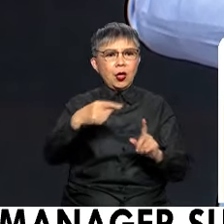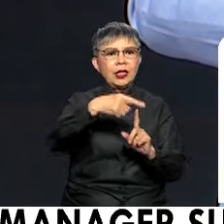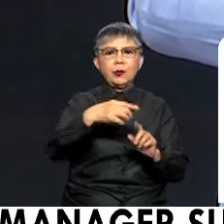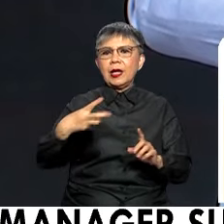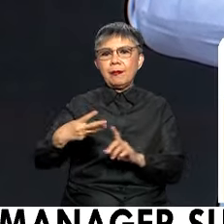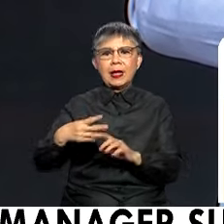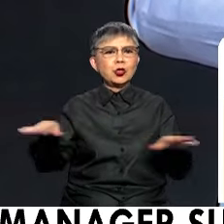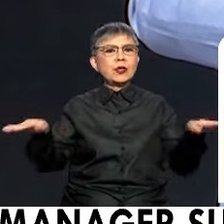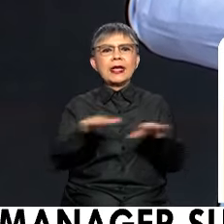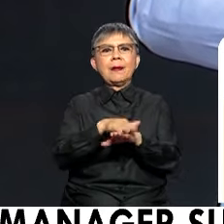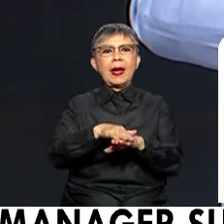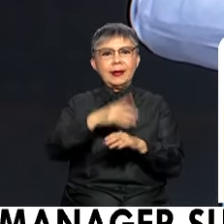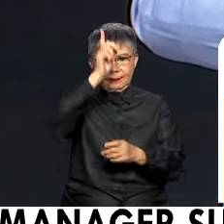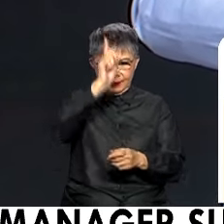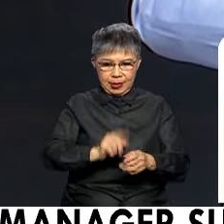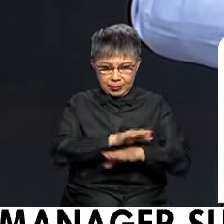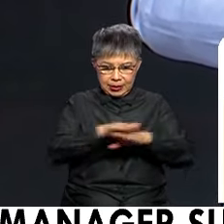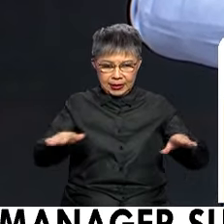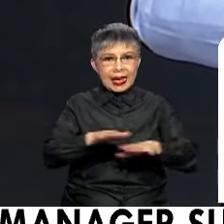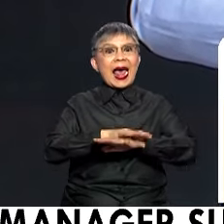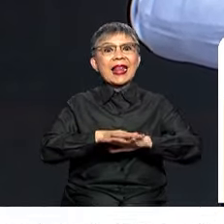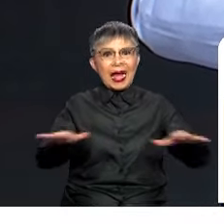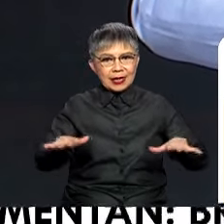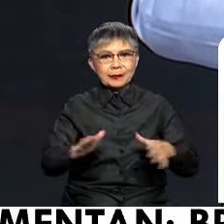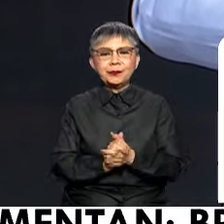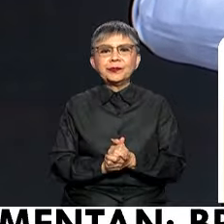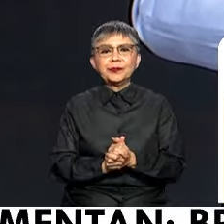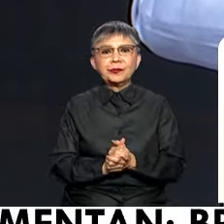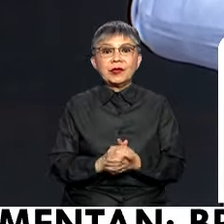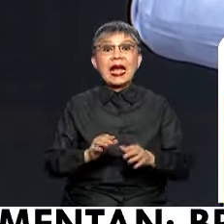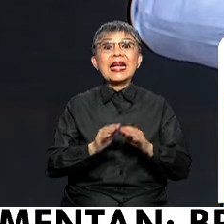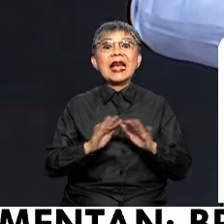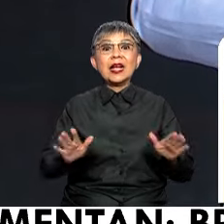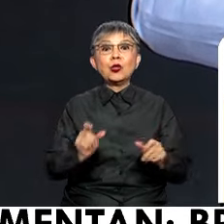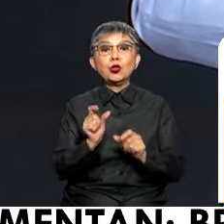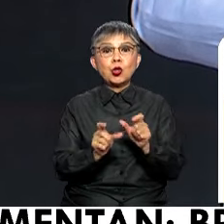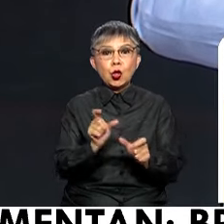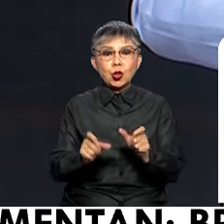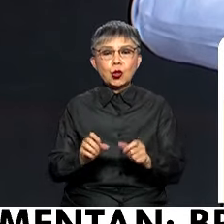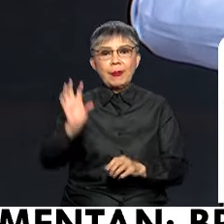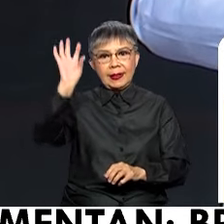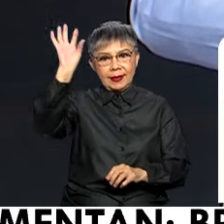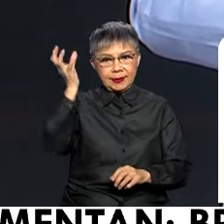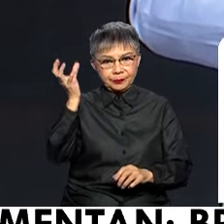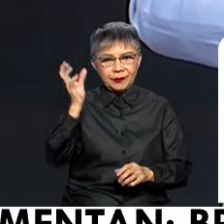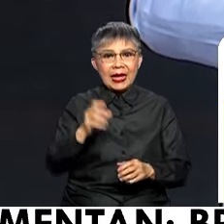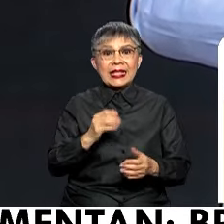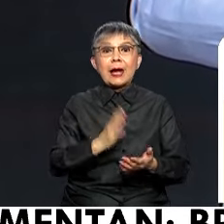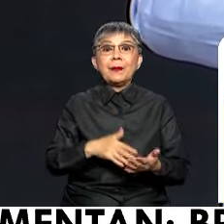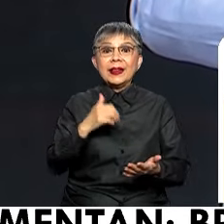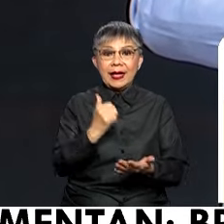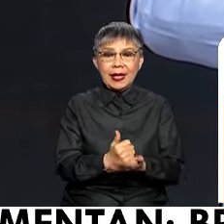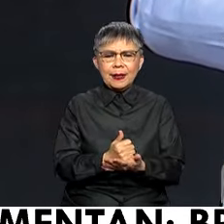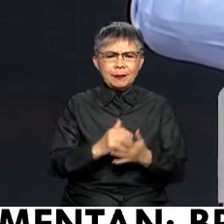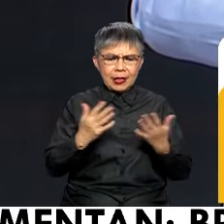barat sehingga terjadilah pemerataan dan juga keadilan bagi masyarakat Banten intinya adalah